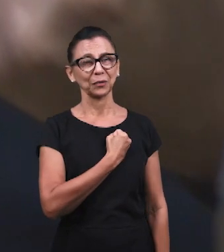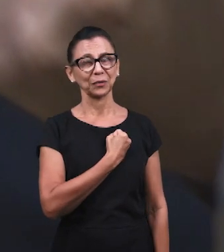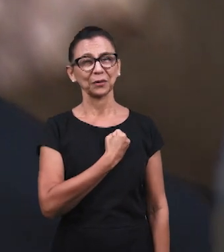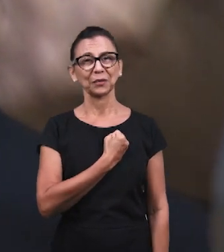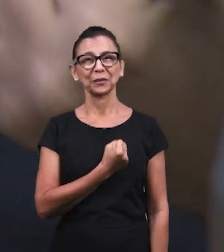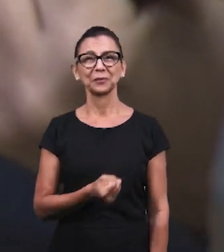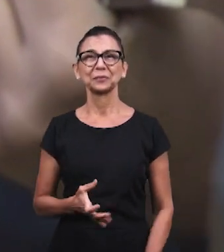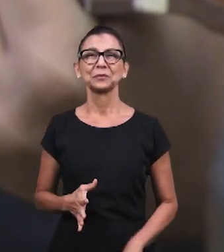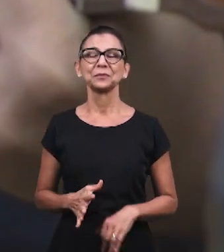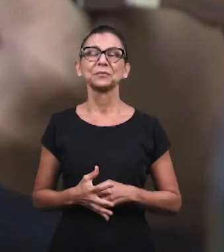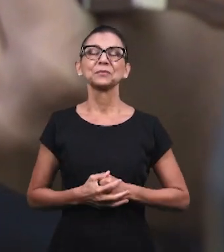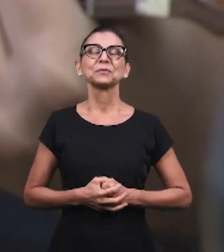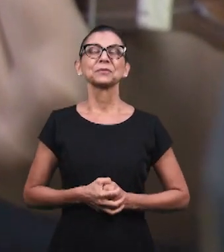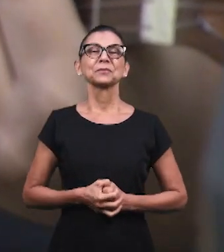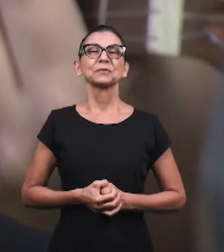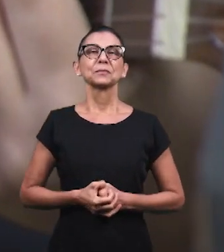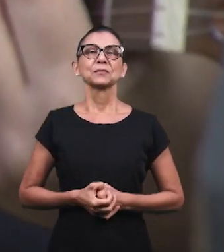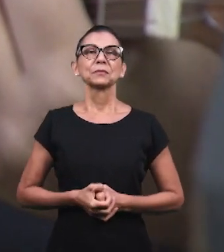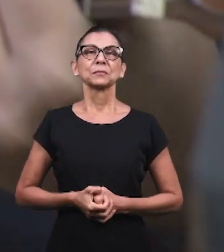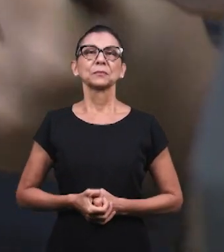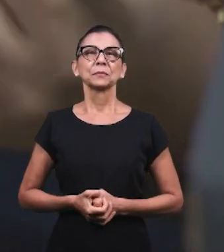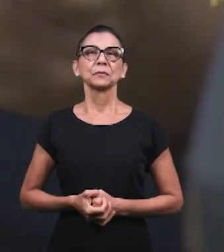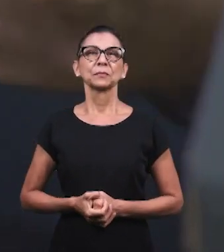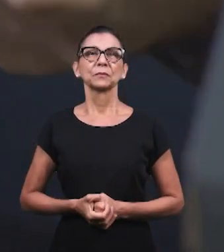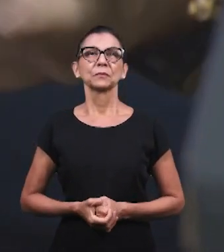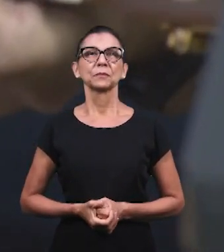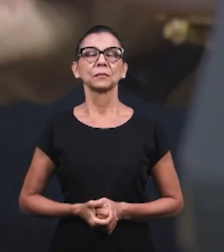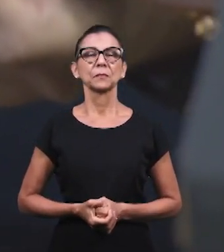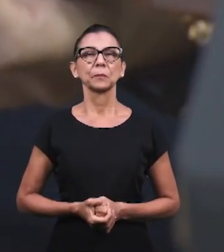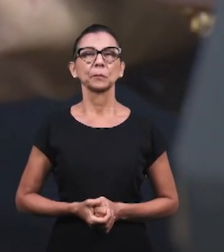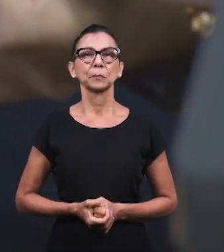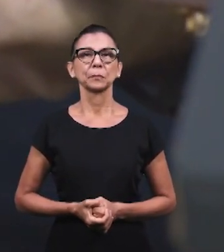Jesus me ama, meu Salvador.